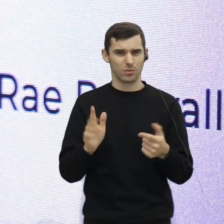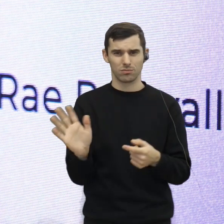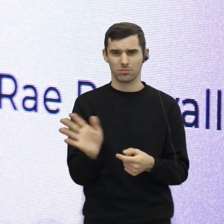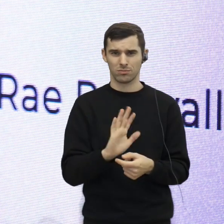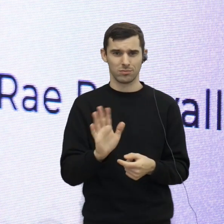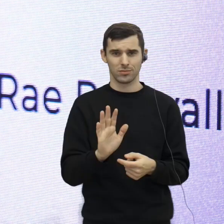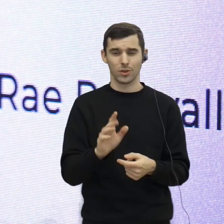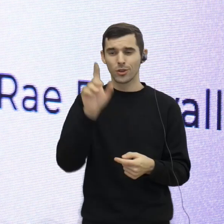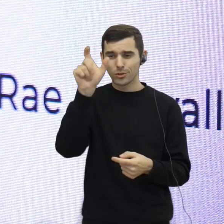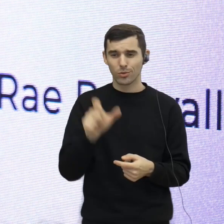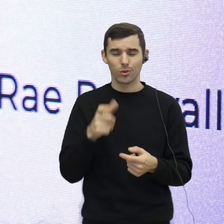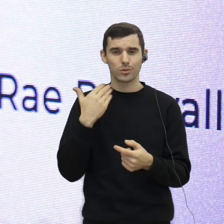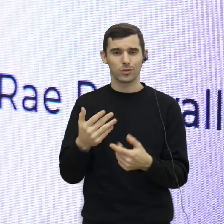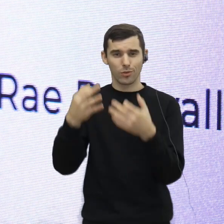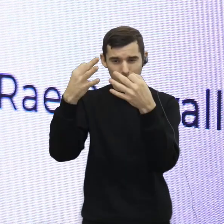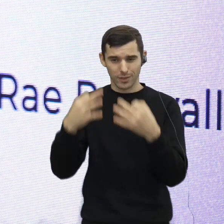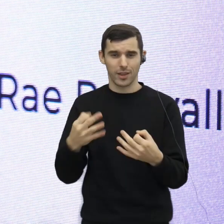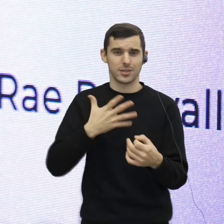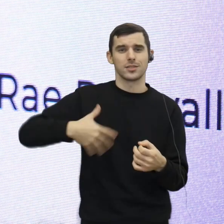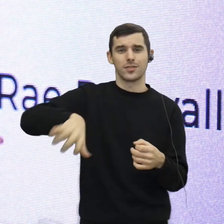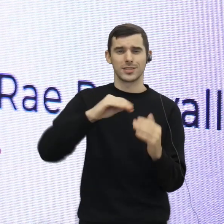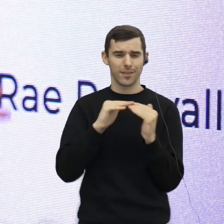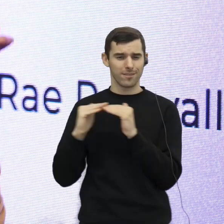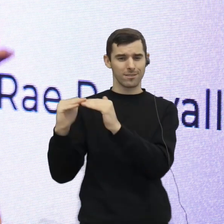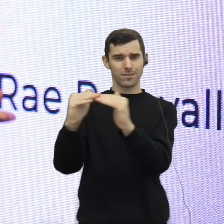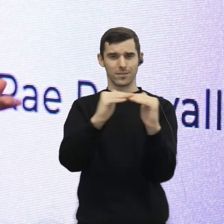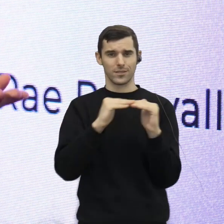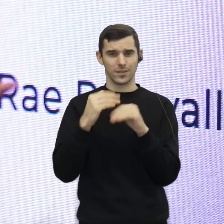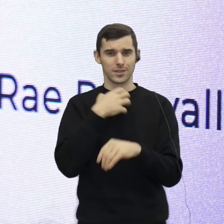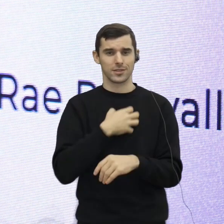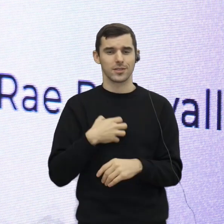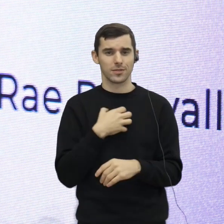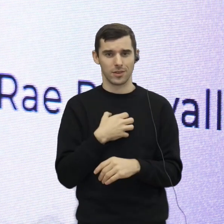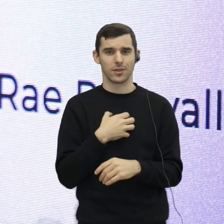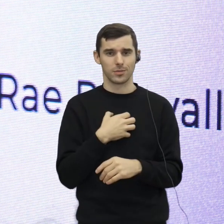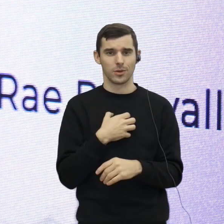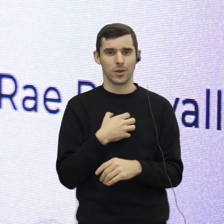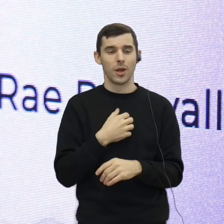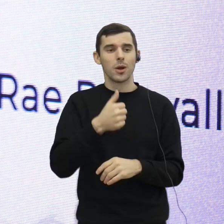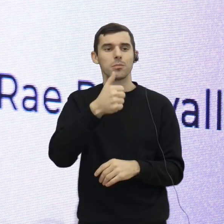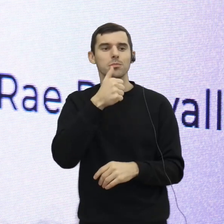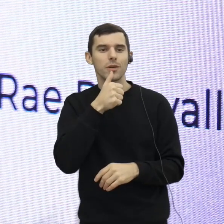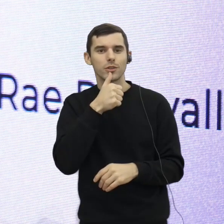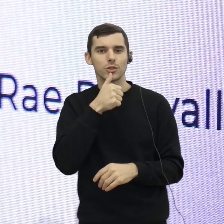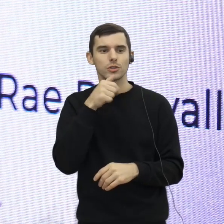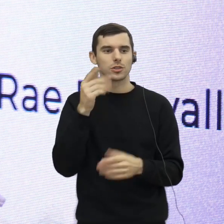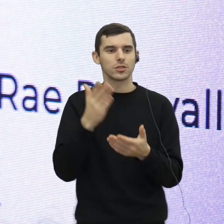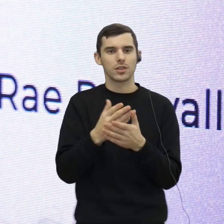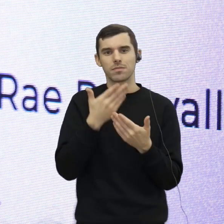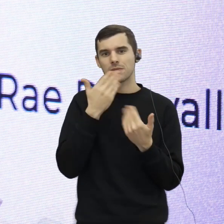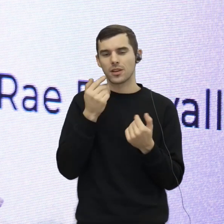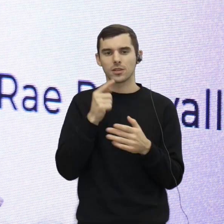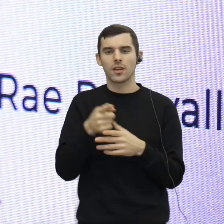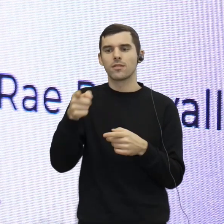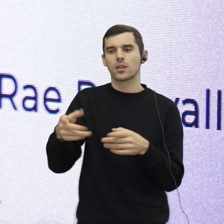yra visiems svarbios ir reikalingos. Ir nėra kažkokios svarstyklės, kur viena grupė gauna, tada kita netinka. Tai mes